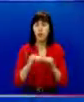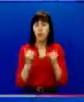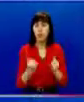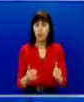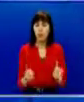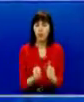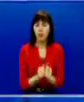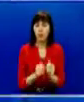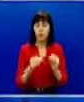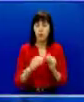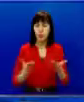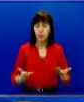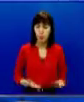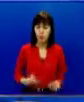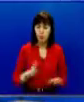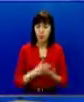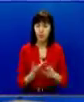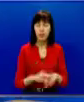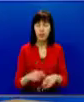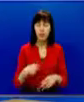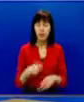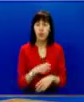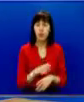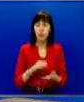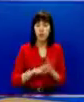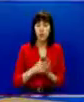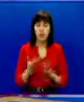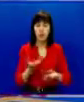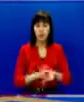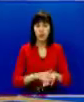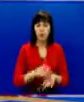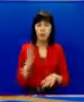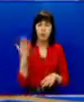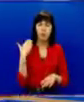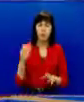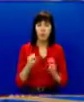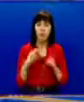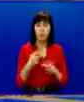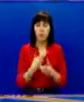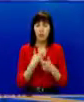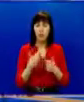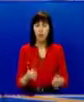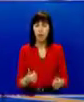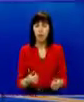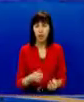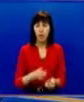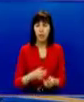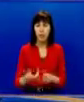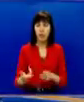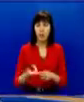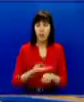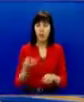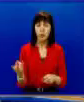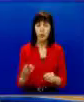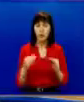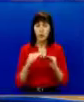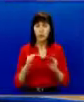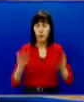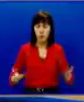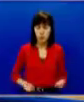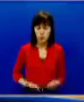көрші қолаңды паналап отыр. Олардың өзі мәз жағдайда емес. Бір кездері апатты деп танылып, сүрілуі тиіс болған ескі үйде